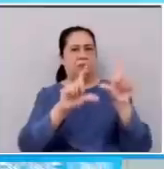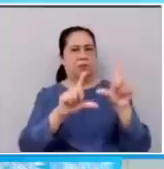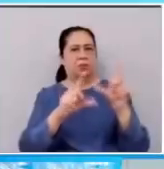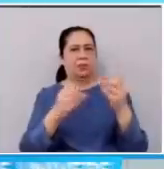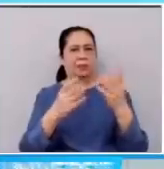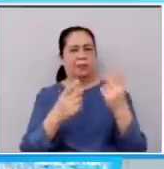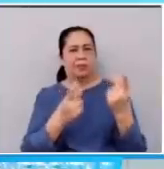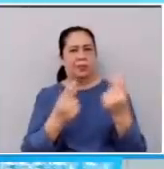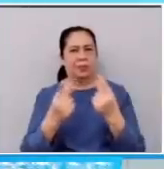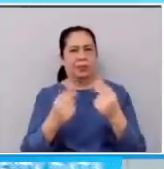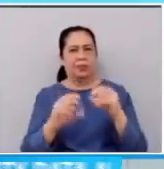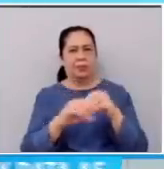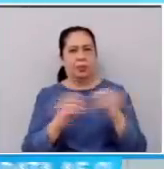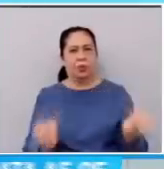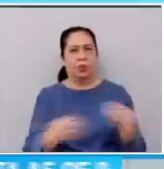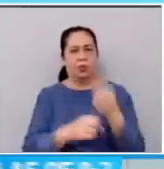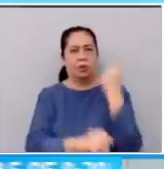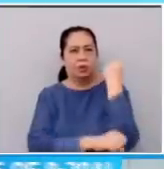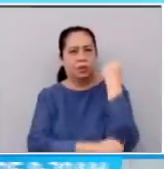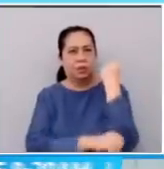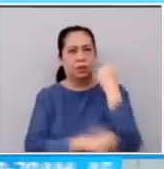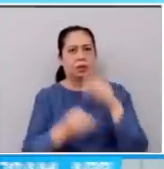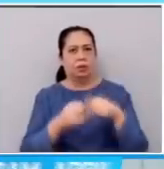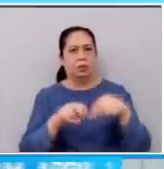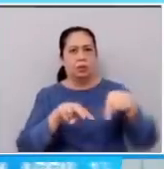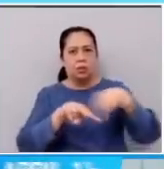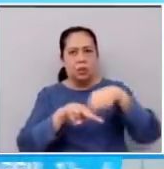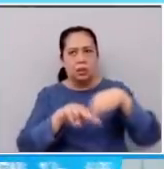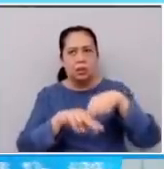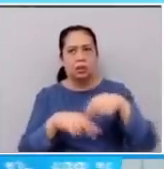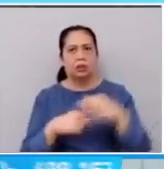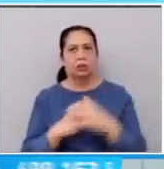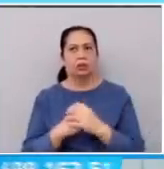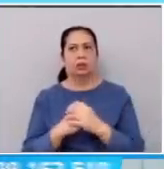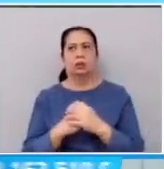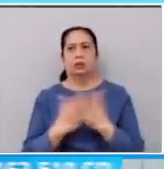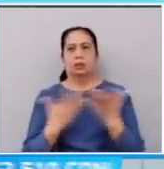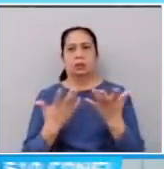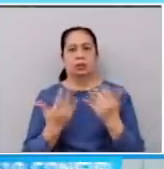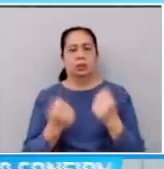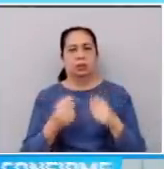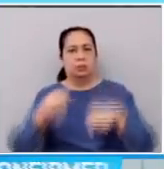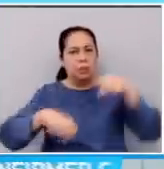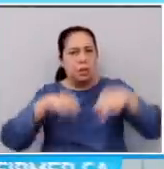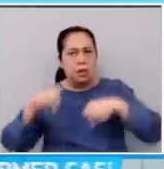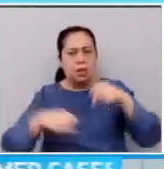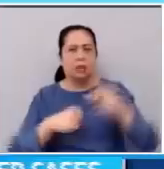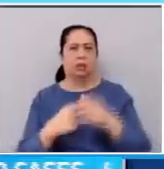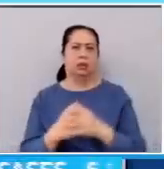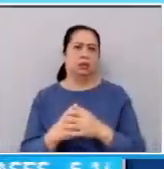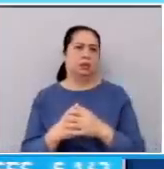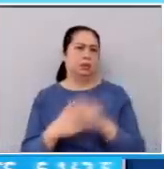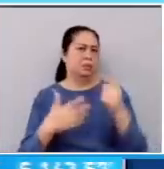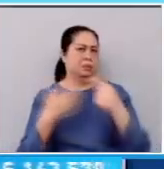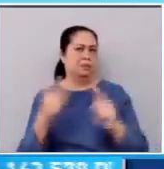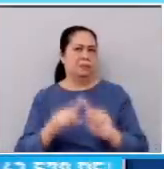tanggapan. Nanakaw ng tinyelas, ng mountain bike, iba-iba po